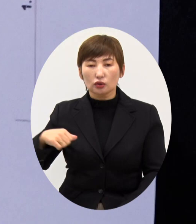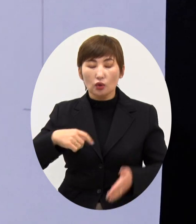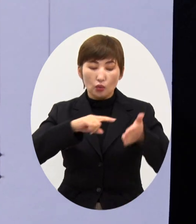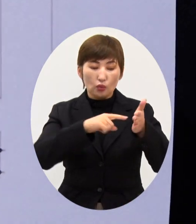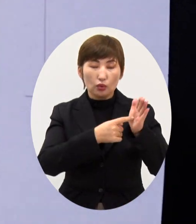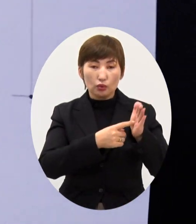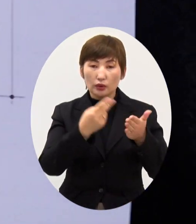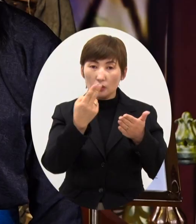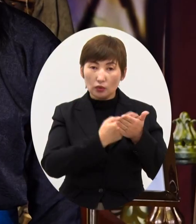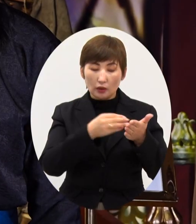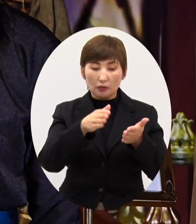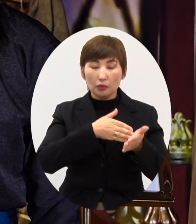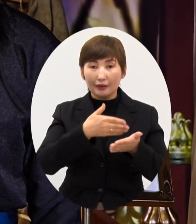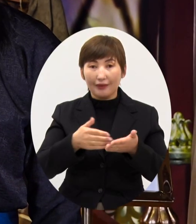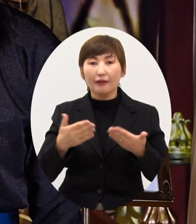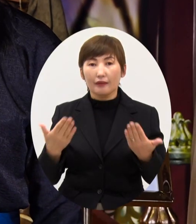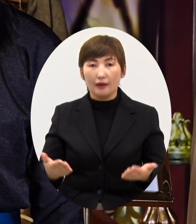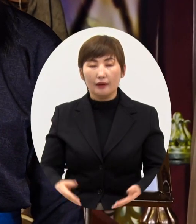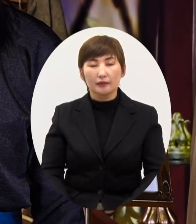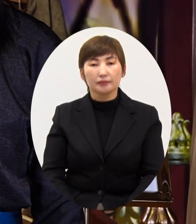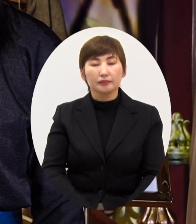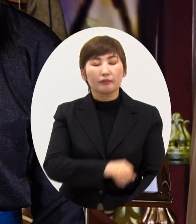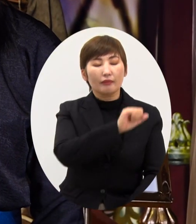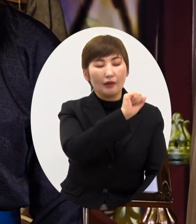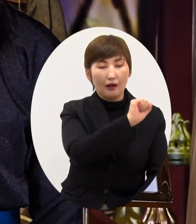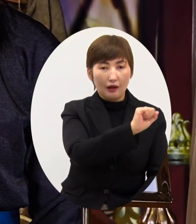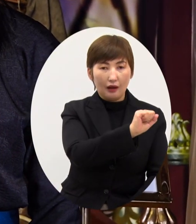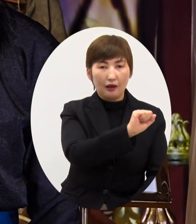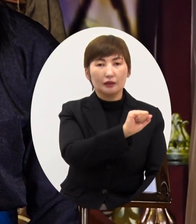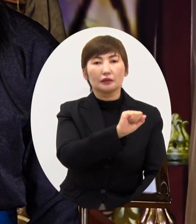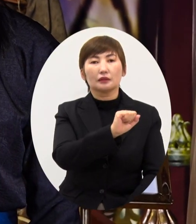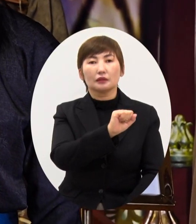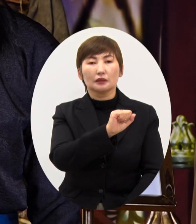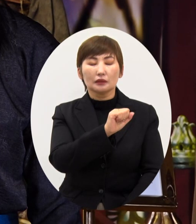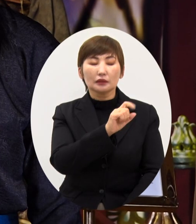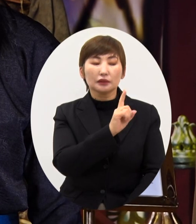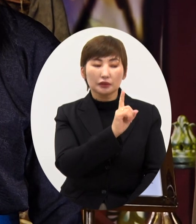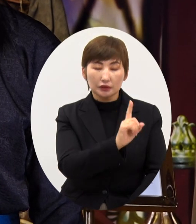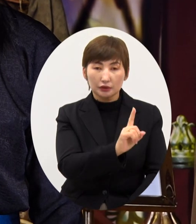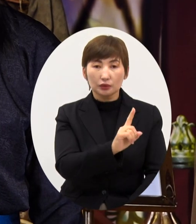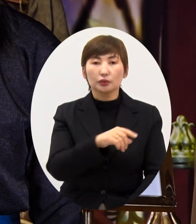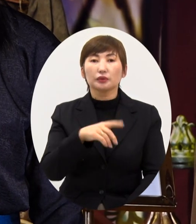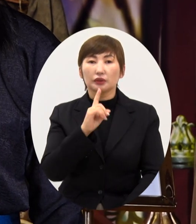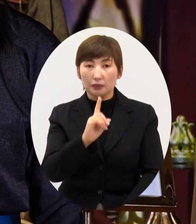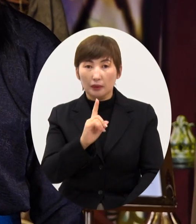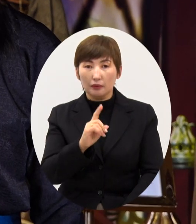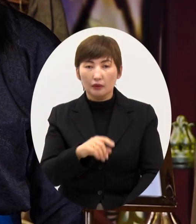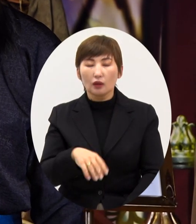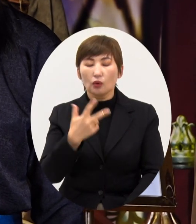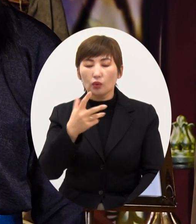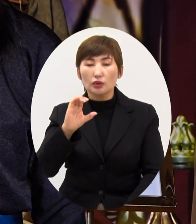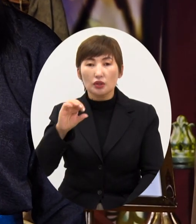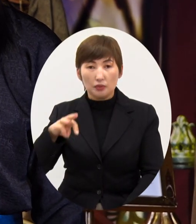зураад удаарай. За А-г 1 см-аар авсан тохиолдолд 3 А нь 3 см, 1.5 А